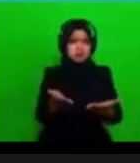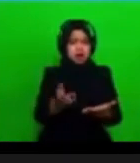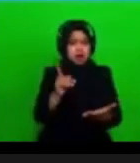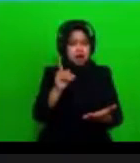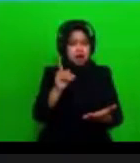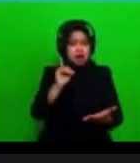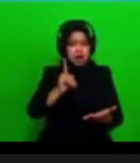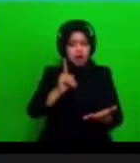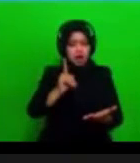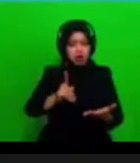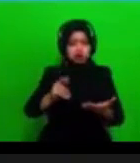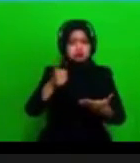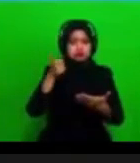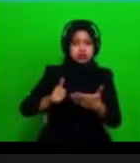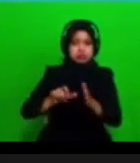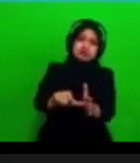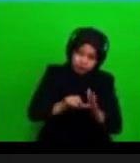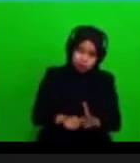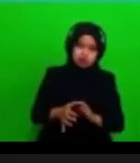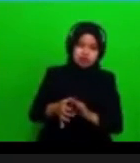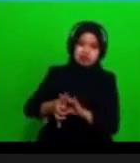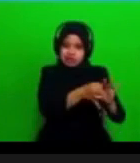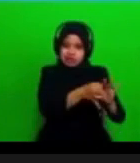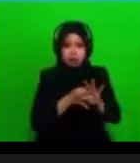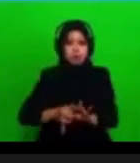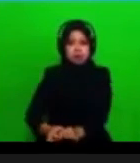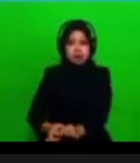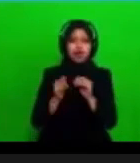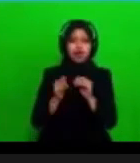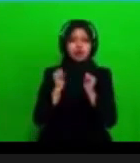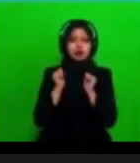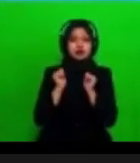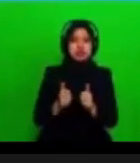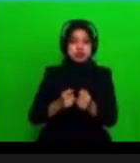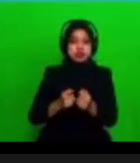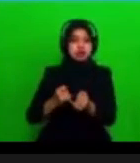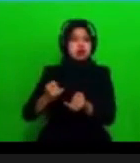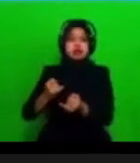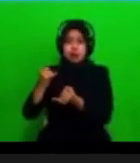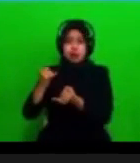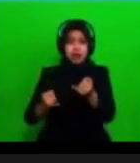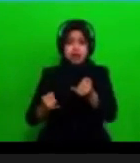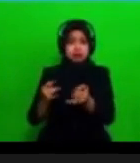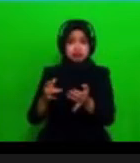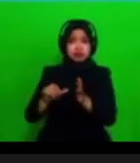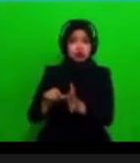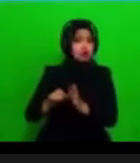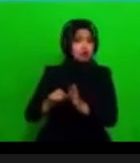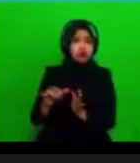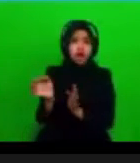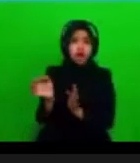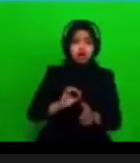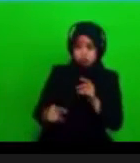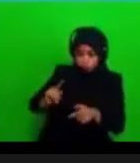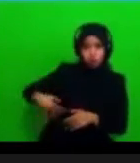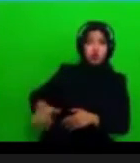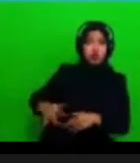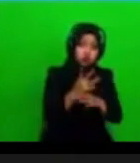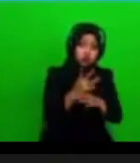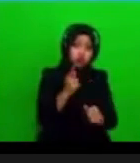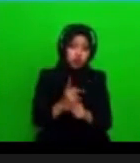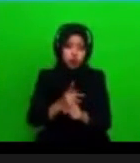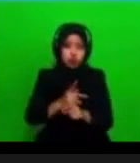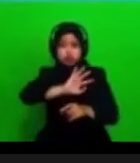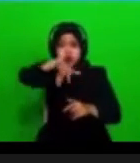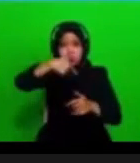Dan itu benar-benar harus dikeroyok secara gotong royong, continuous never ending gotong royong, yaitu oleh keluarga,